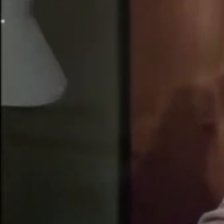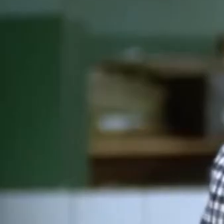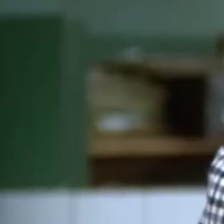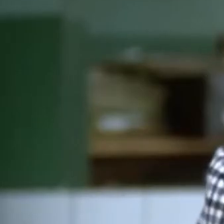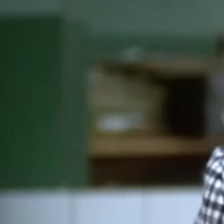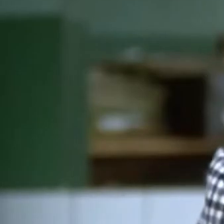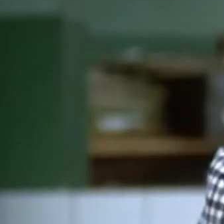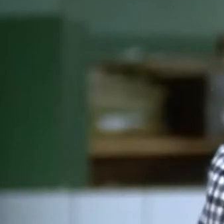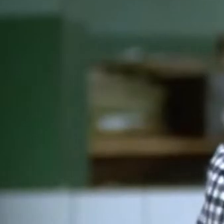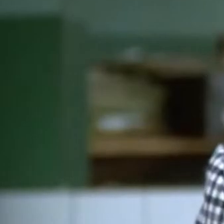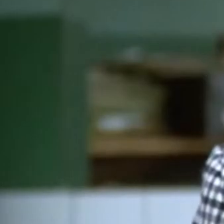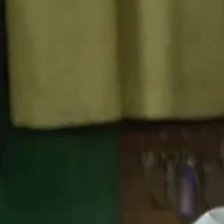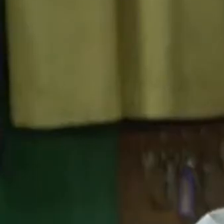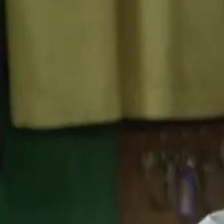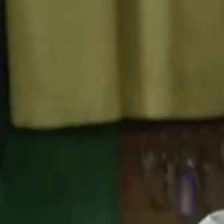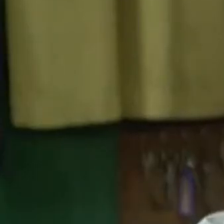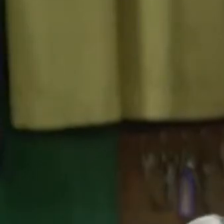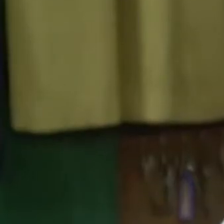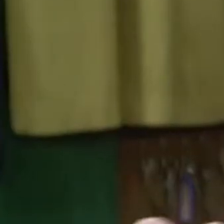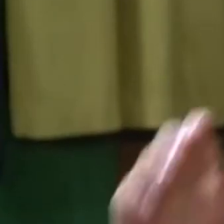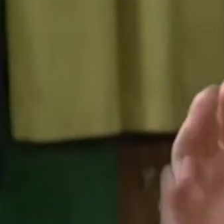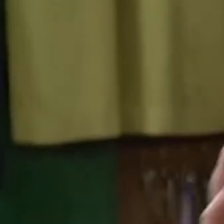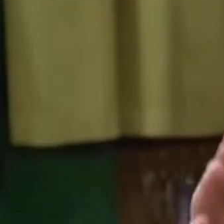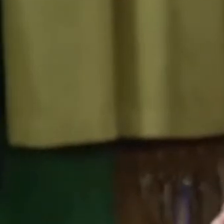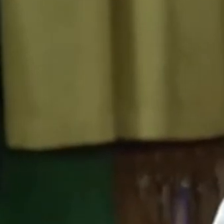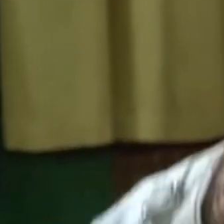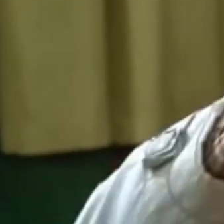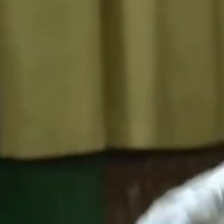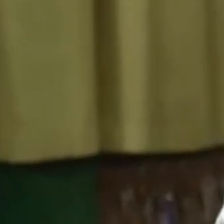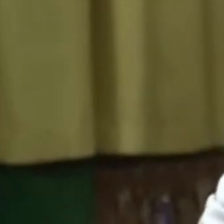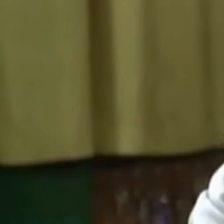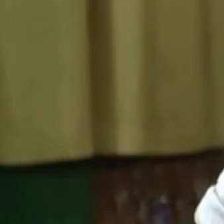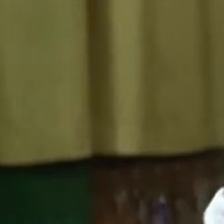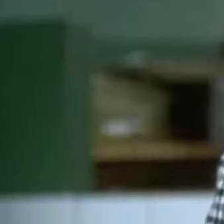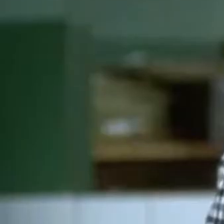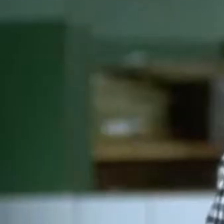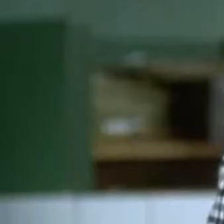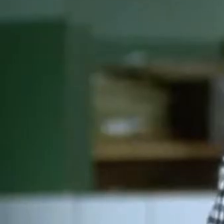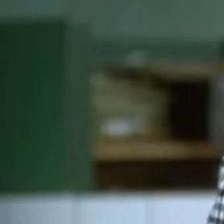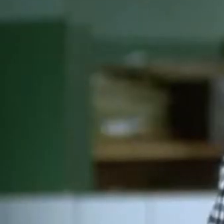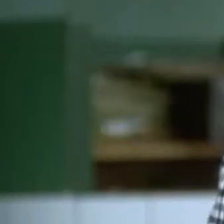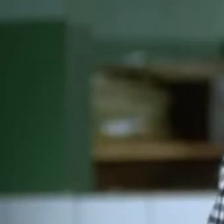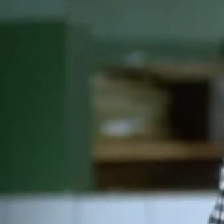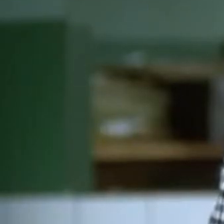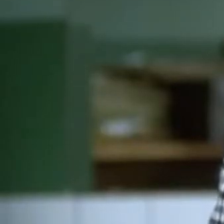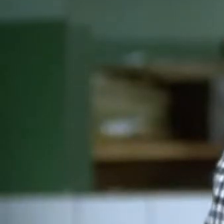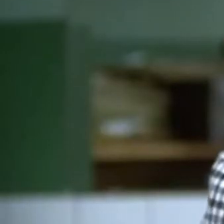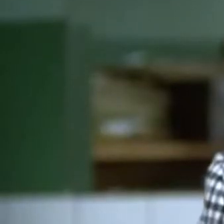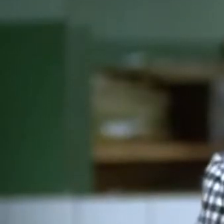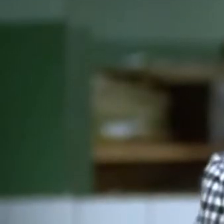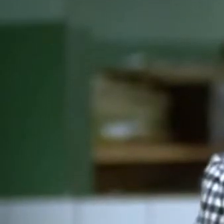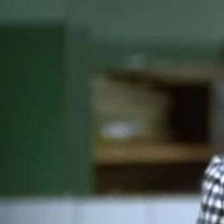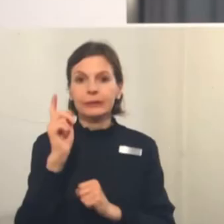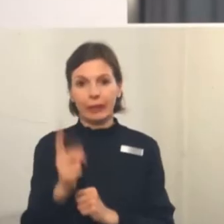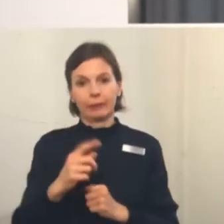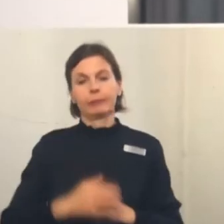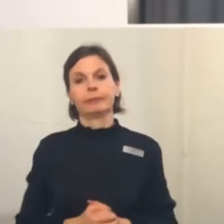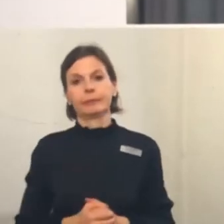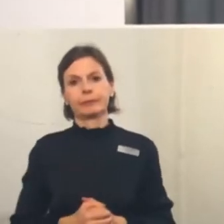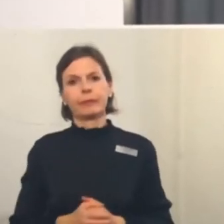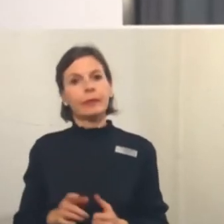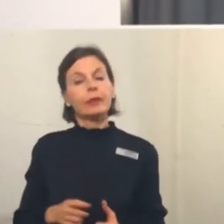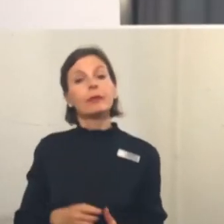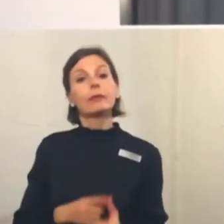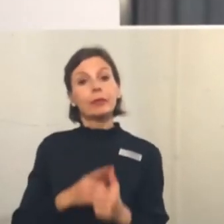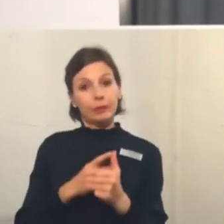Hold! Det var selvfølgelig det, vi skulle fortælle journalisterne. Er de sindssygt? Nej, ikke et ord. Det ville være katastrofalt. Hvad vil folk ikke tænke? Det er